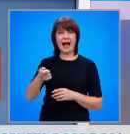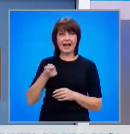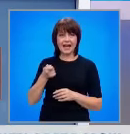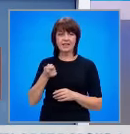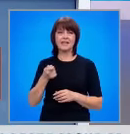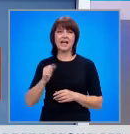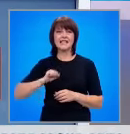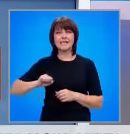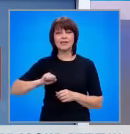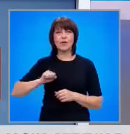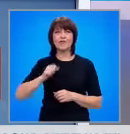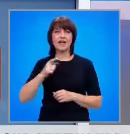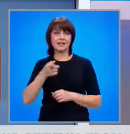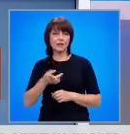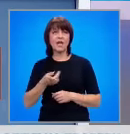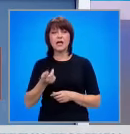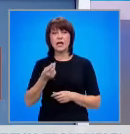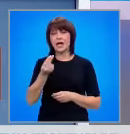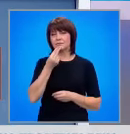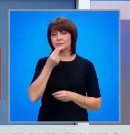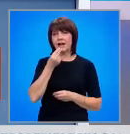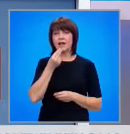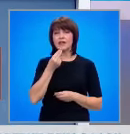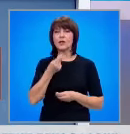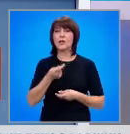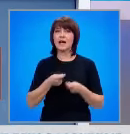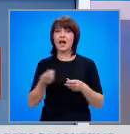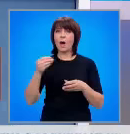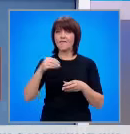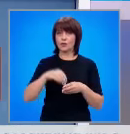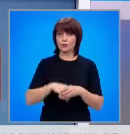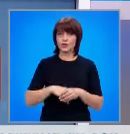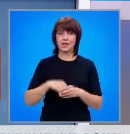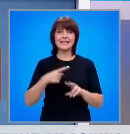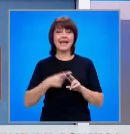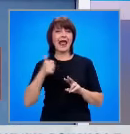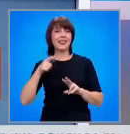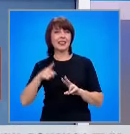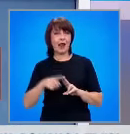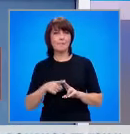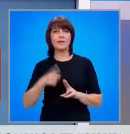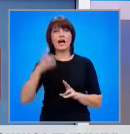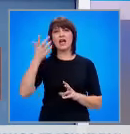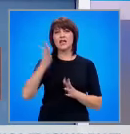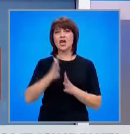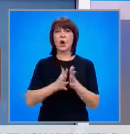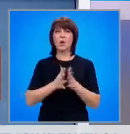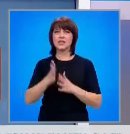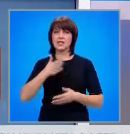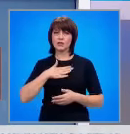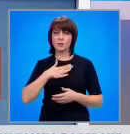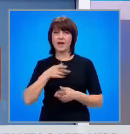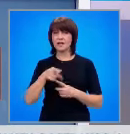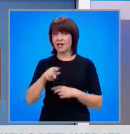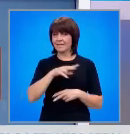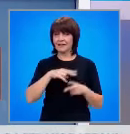и хранителни магазини. В проверките се включиха и екипи на НАП, Агенцията по безопасност на храните и държавните горски стопанства, които